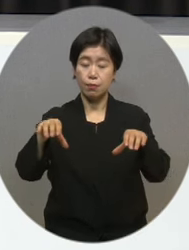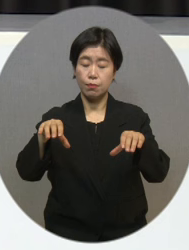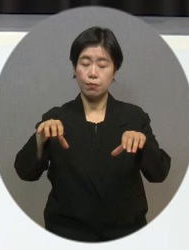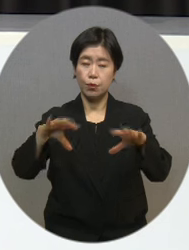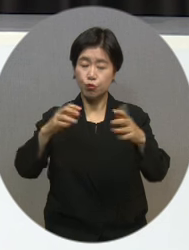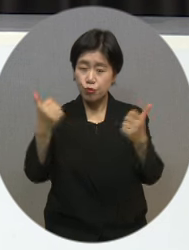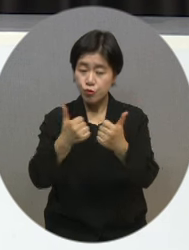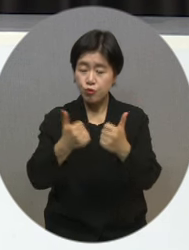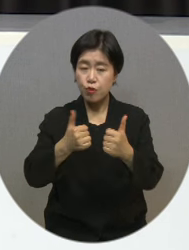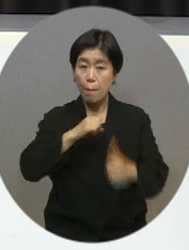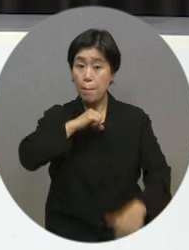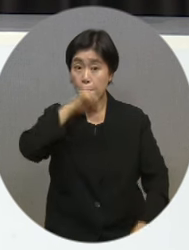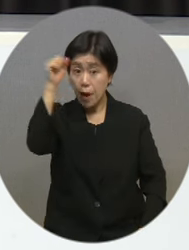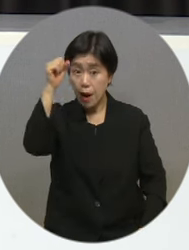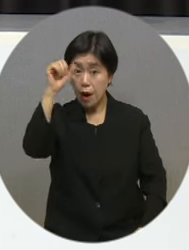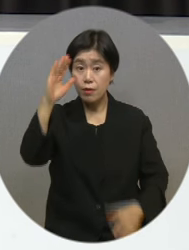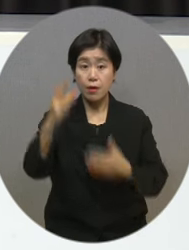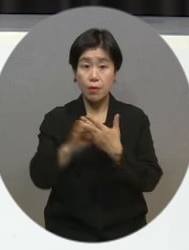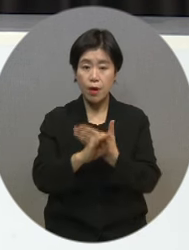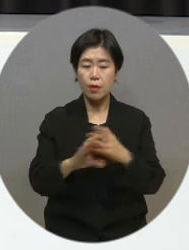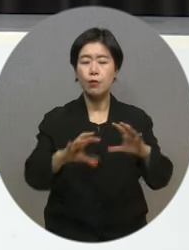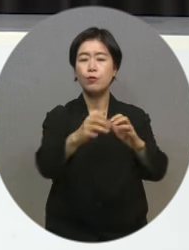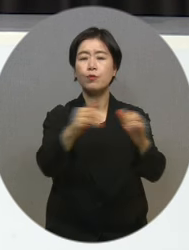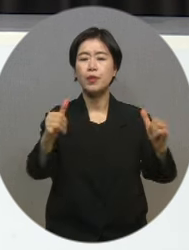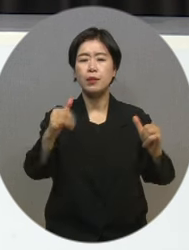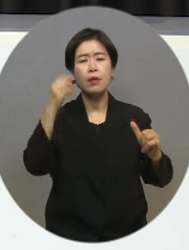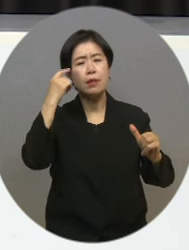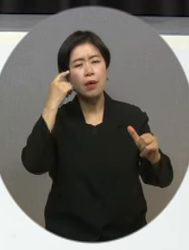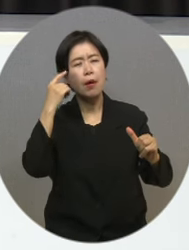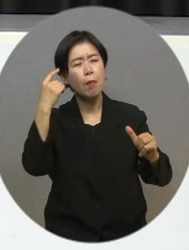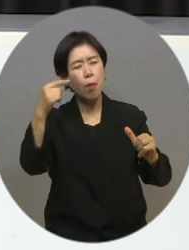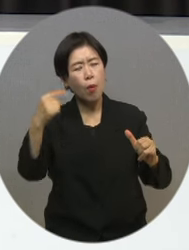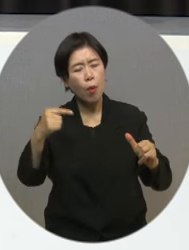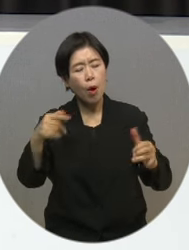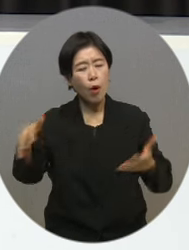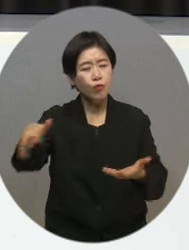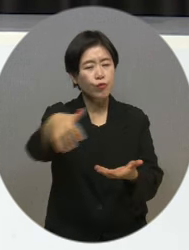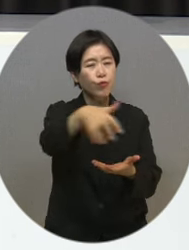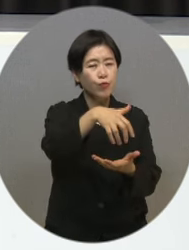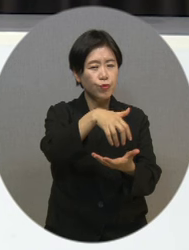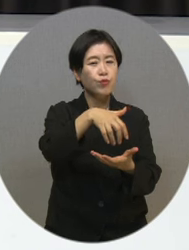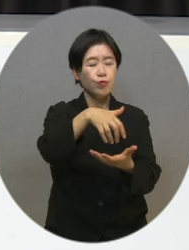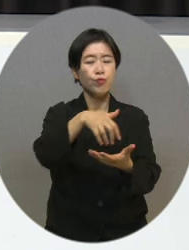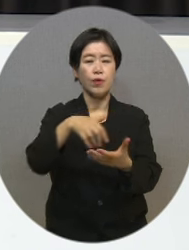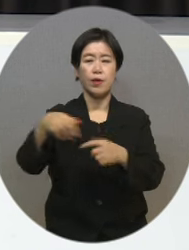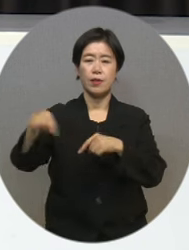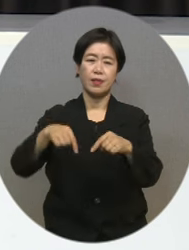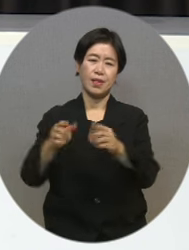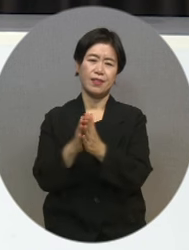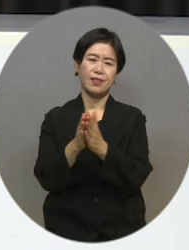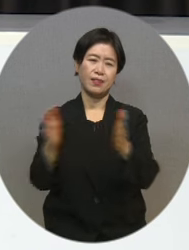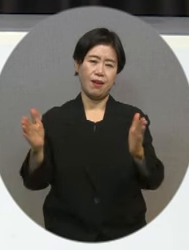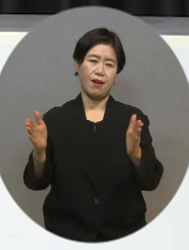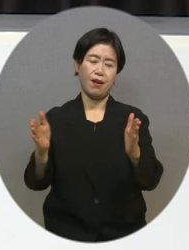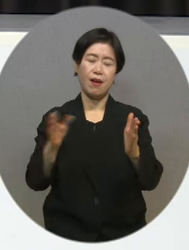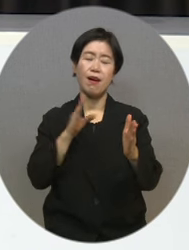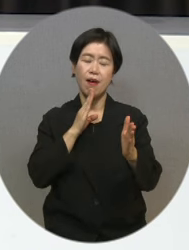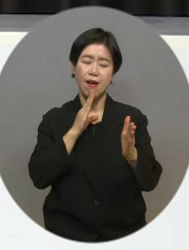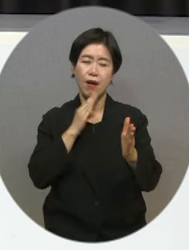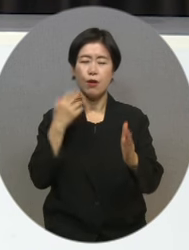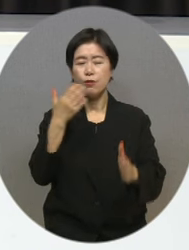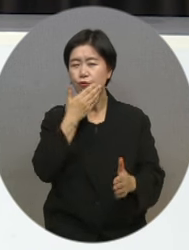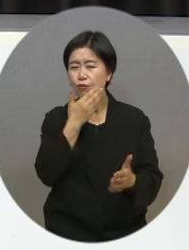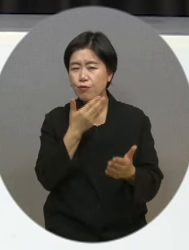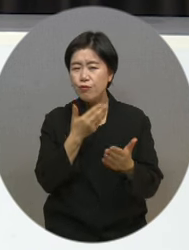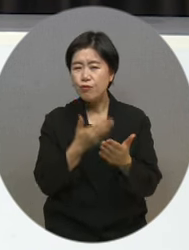국민들의 뜻을 받들어야 되는 이런 자리가 아니겠나 해서, 굉장히 어떤 기분이 막 좋고 이런